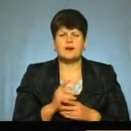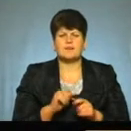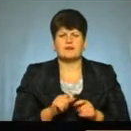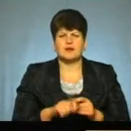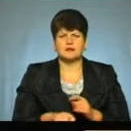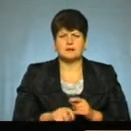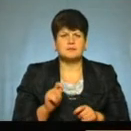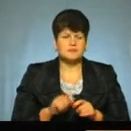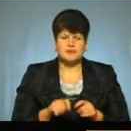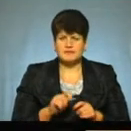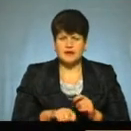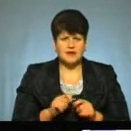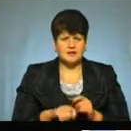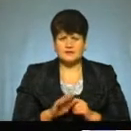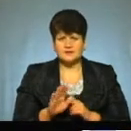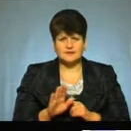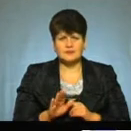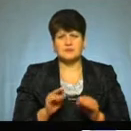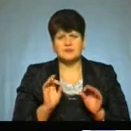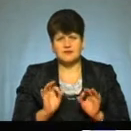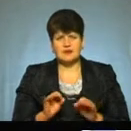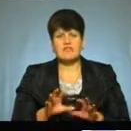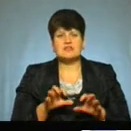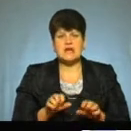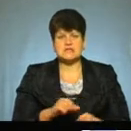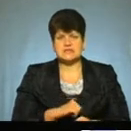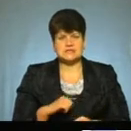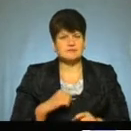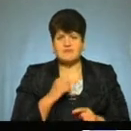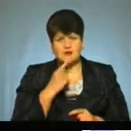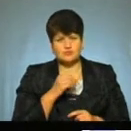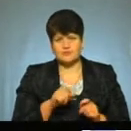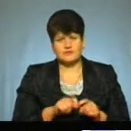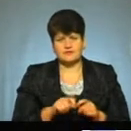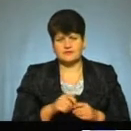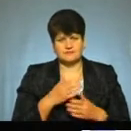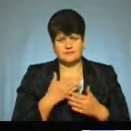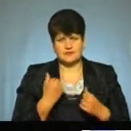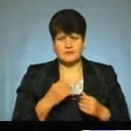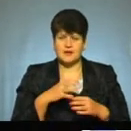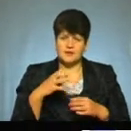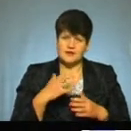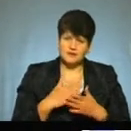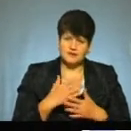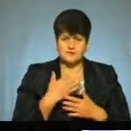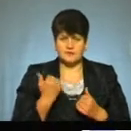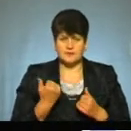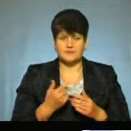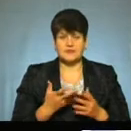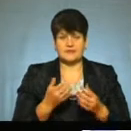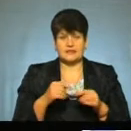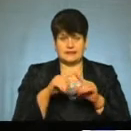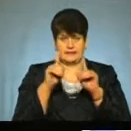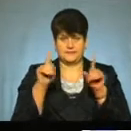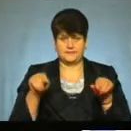перевіряти? Перевіряти справність може і власник сам. Це не важко перевірити, чи є тяга в вентиляційному каналі, чи її немає. Для того візьметься